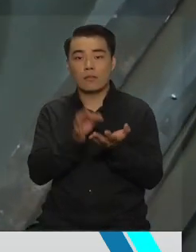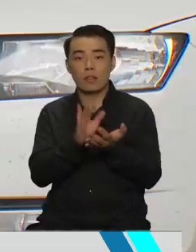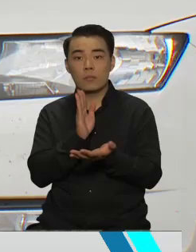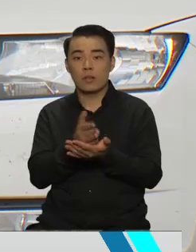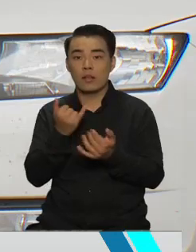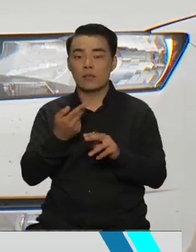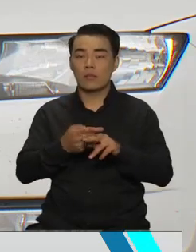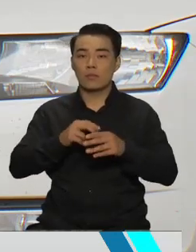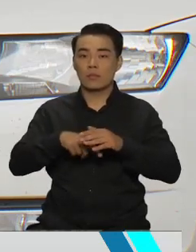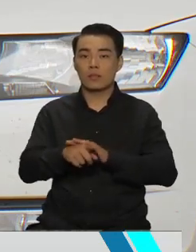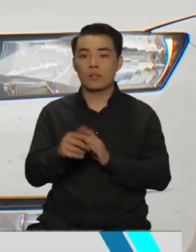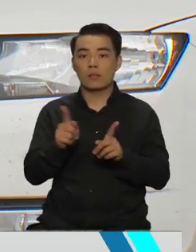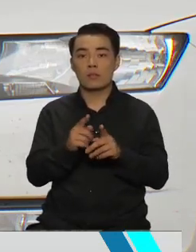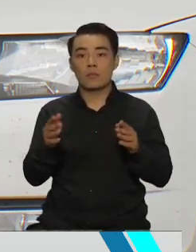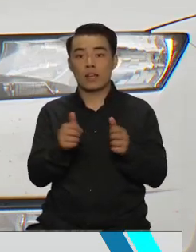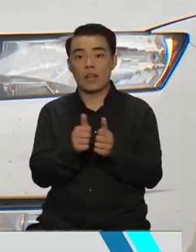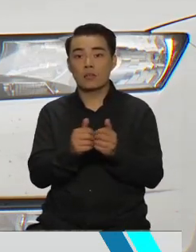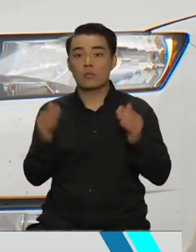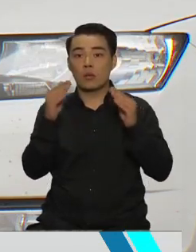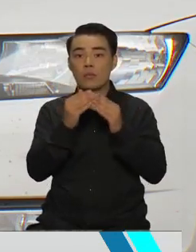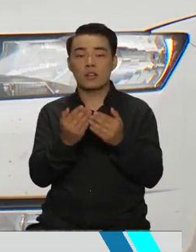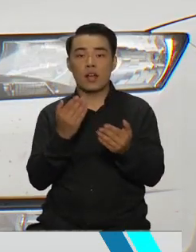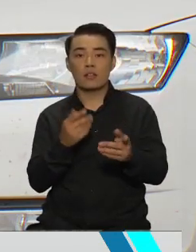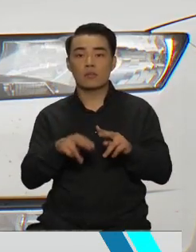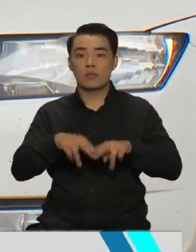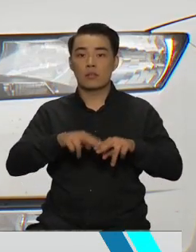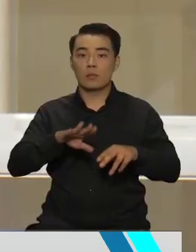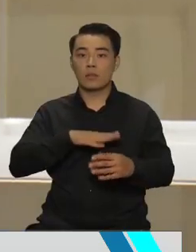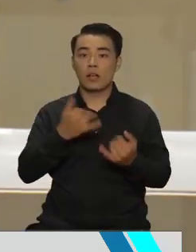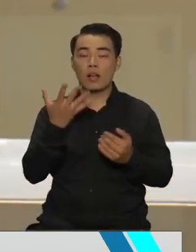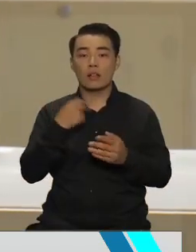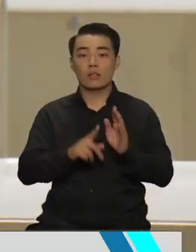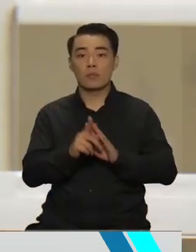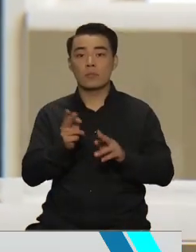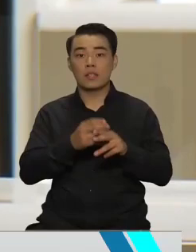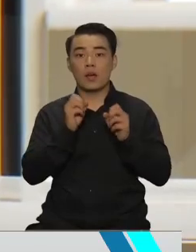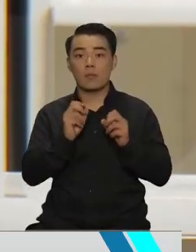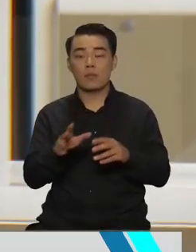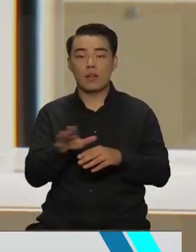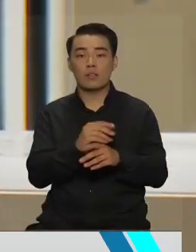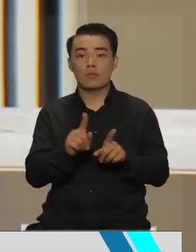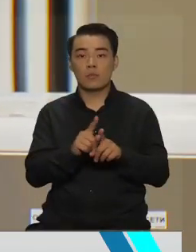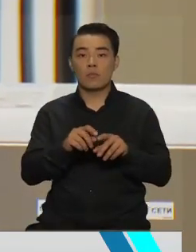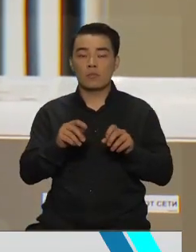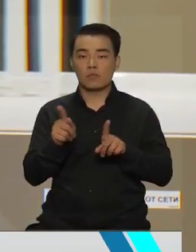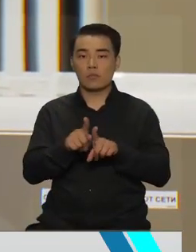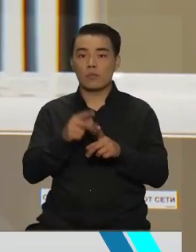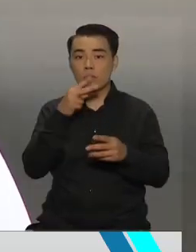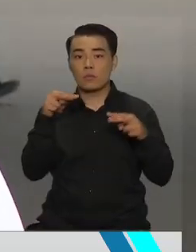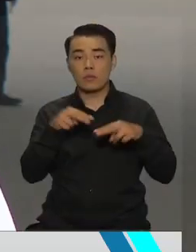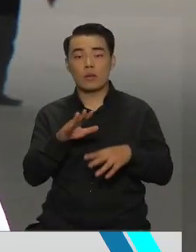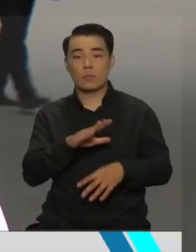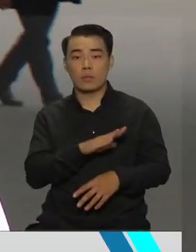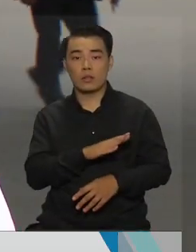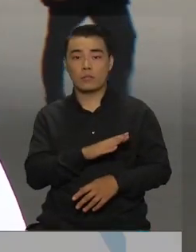май құятын орын жанындағы ғимараттардан бұрын салынған. Сондықтан бекетті салу кезінде қауіпсіздік қаншалықты сақталғанын дөп басып айта алмайды.